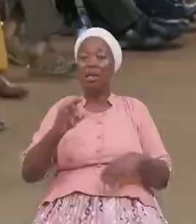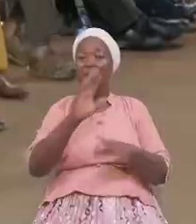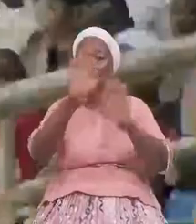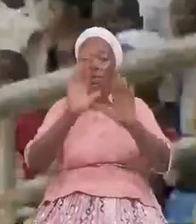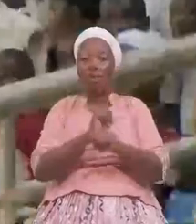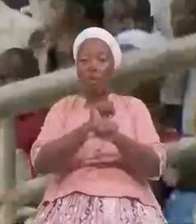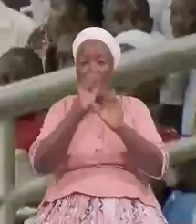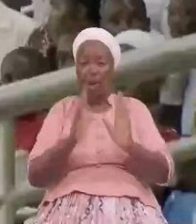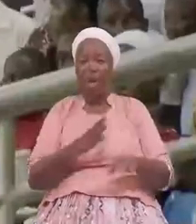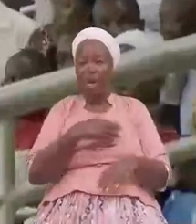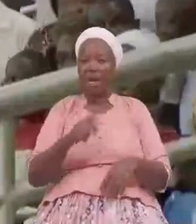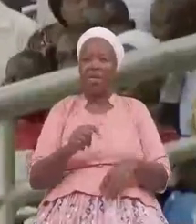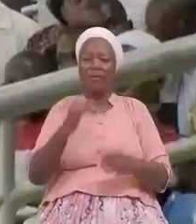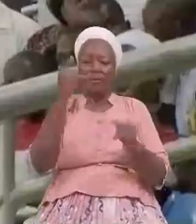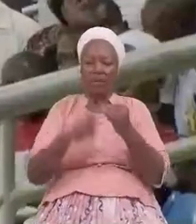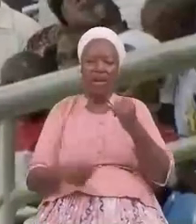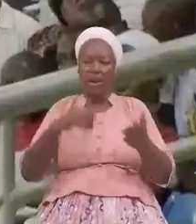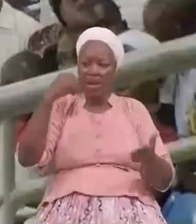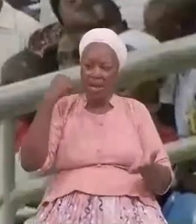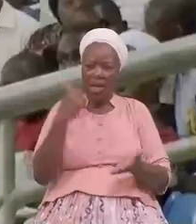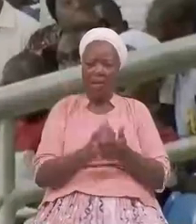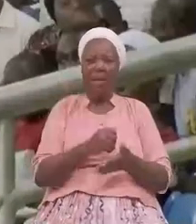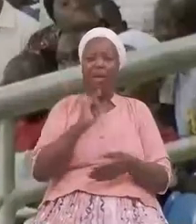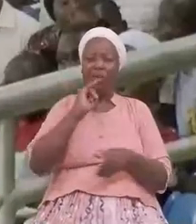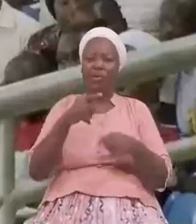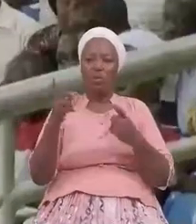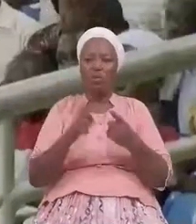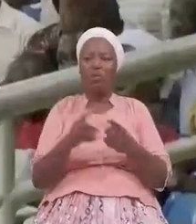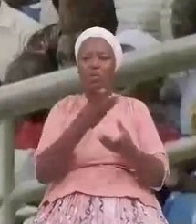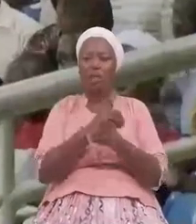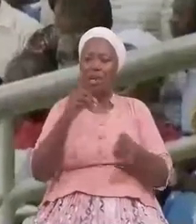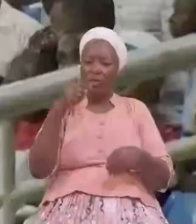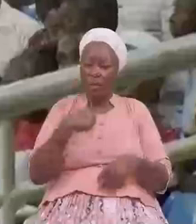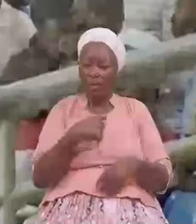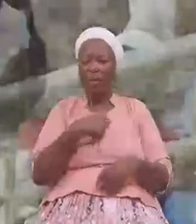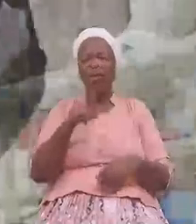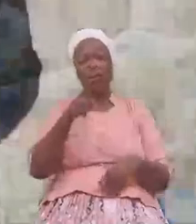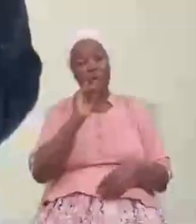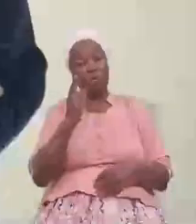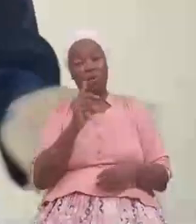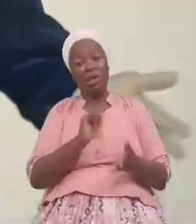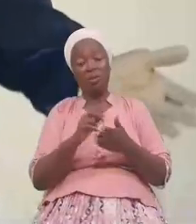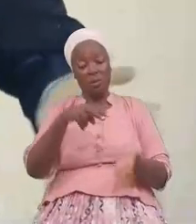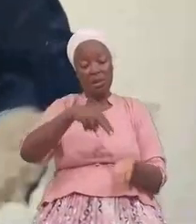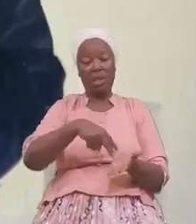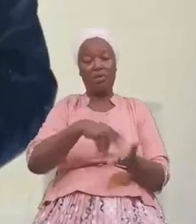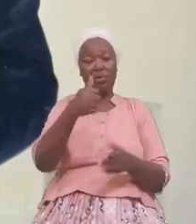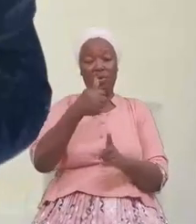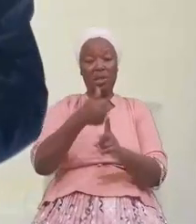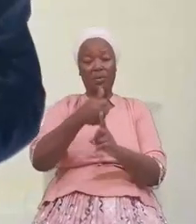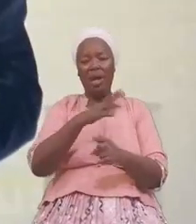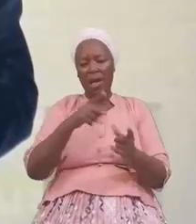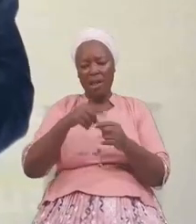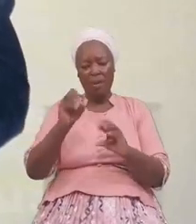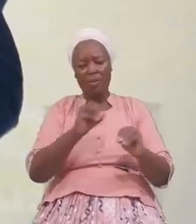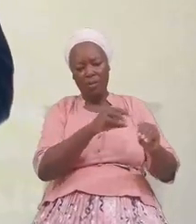dernier Amen, il va me délivrer. C'est toi qui dois te lever et mettre ce fauteuil